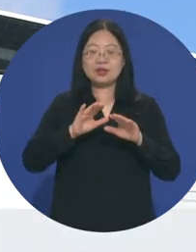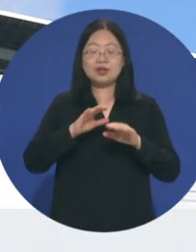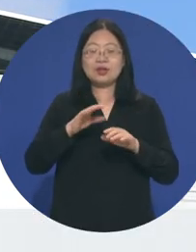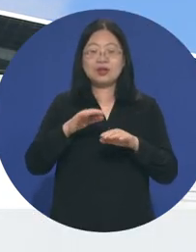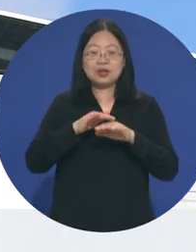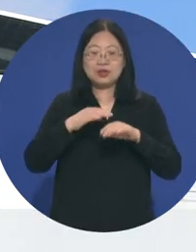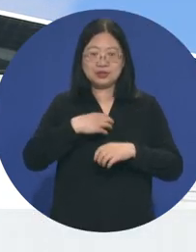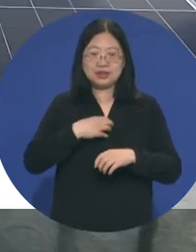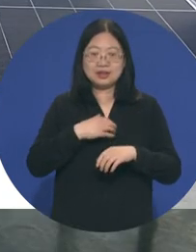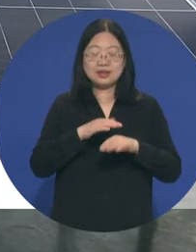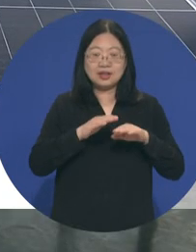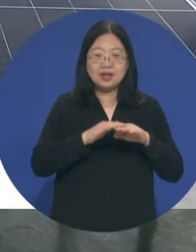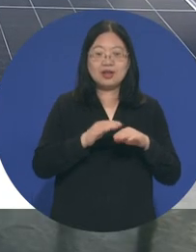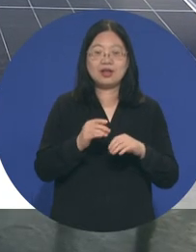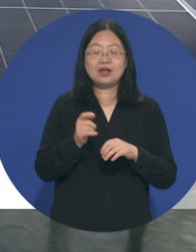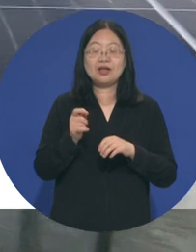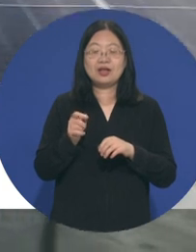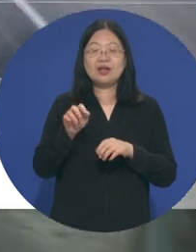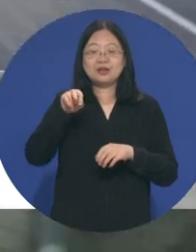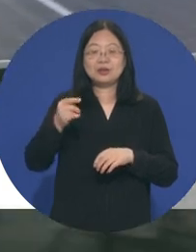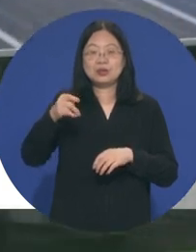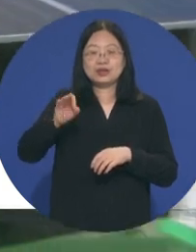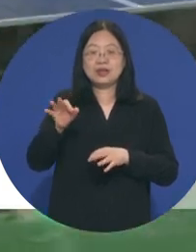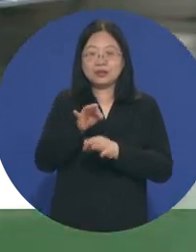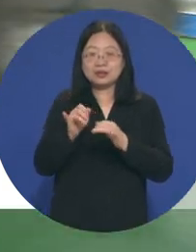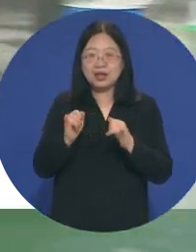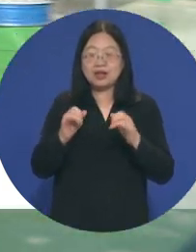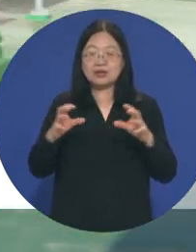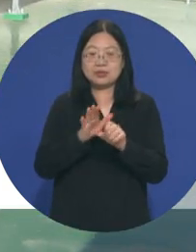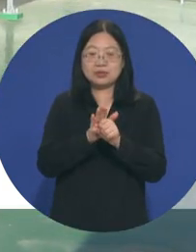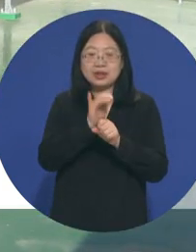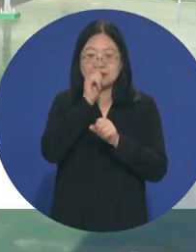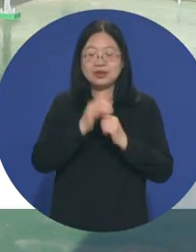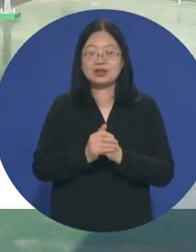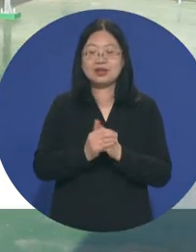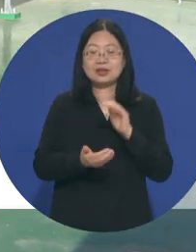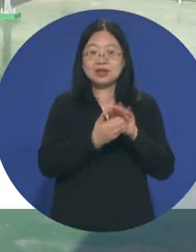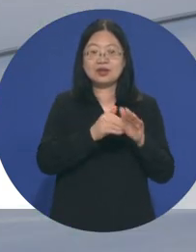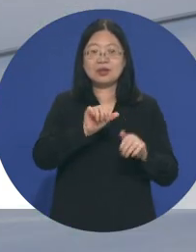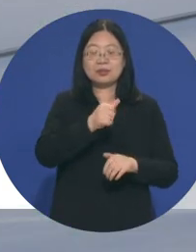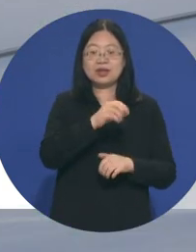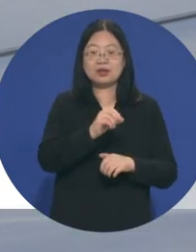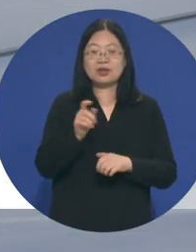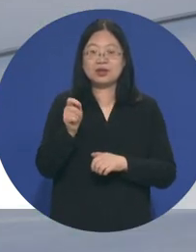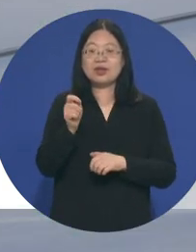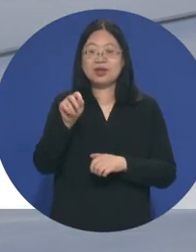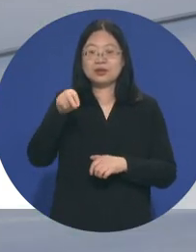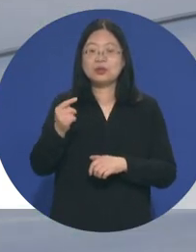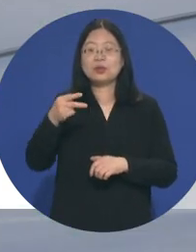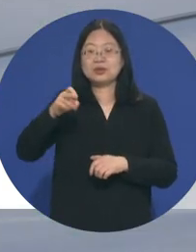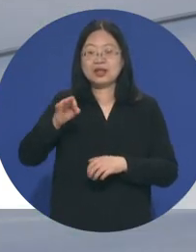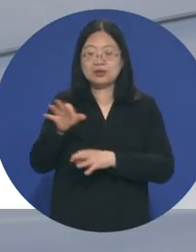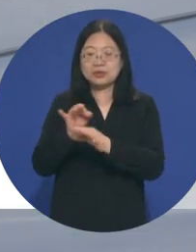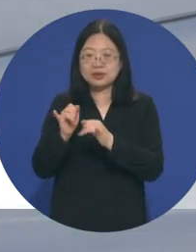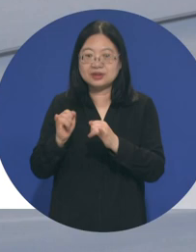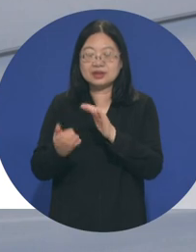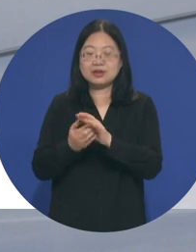사업자인 소상공인과 협동조합도 포함됩니다. 중소기업은 최대 5억 원, 소상공인은 최대 1억